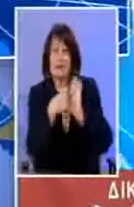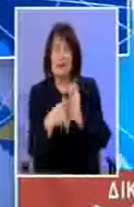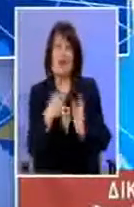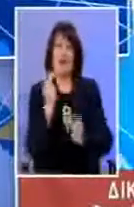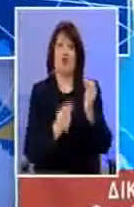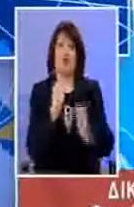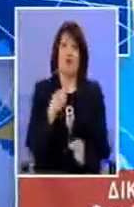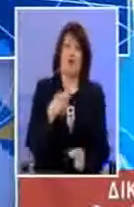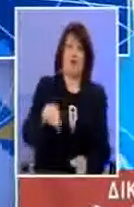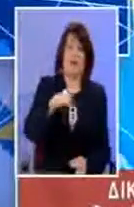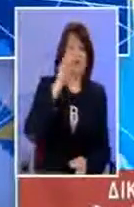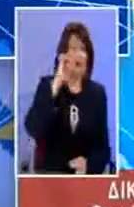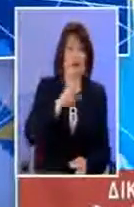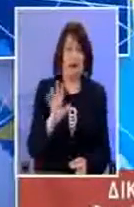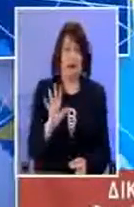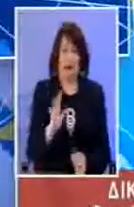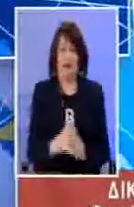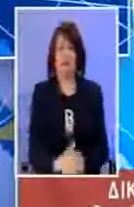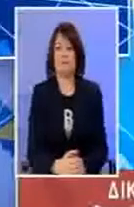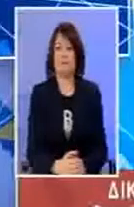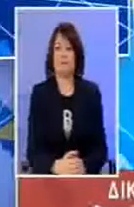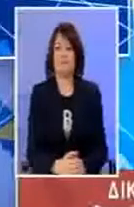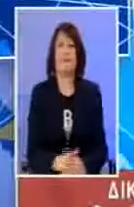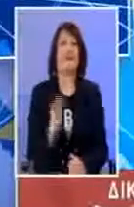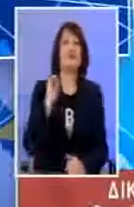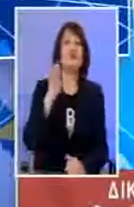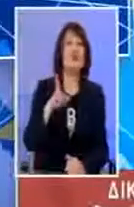εύκολο, δεν το καταλαβαίνουμε. Ξέρετε κάτι, στο εξωτερικό,